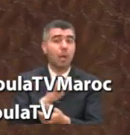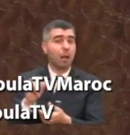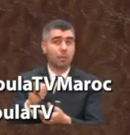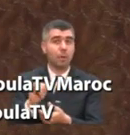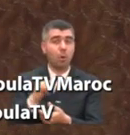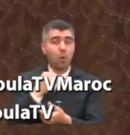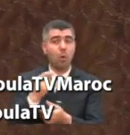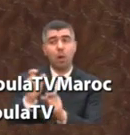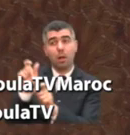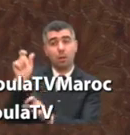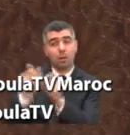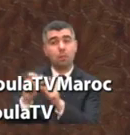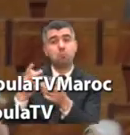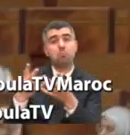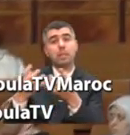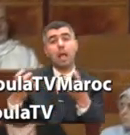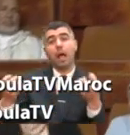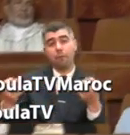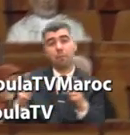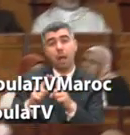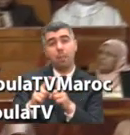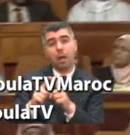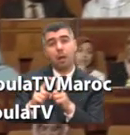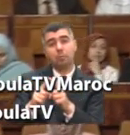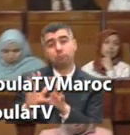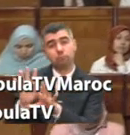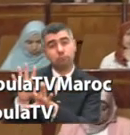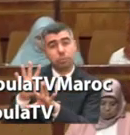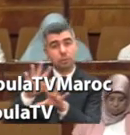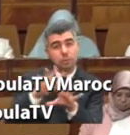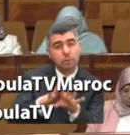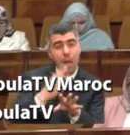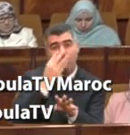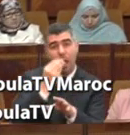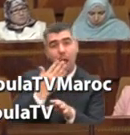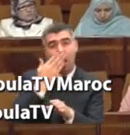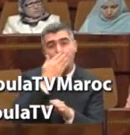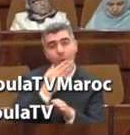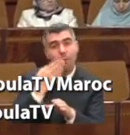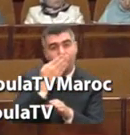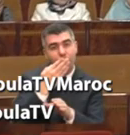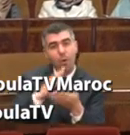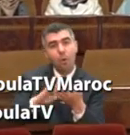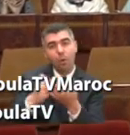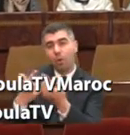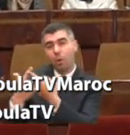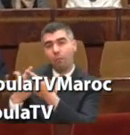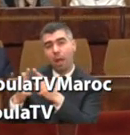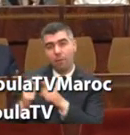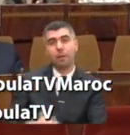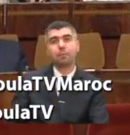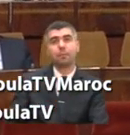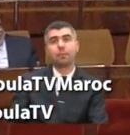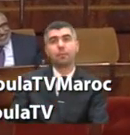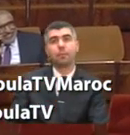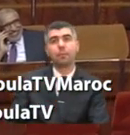المواطنين اضطروا يهاجروا للمدينه بسبب الانتشار ديال هذا الحيوان هذا، والانتشار ديالو راجع كيف ما قلنا لواحد الخلل بنيوي في التوازن الطبيعي. لذلك